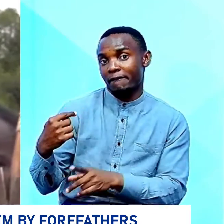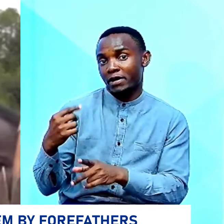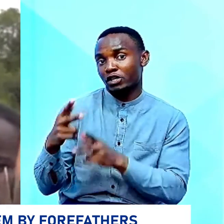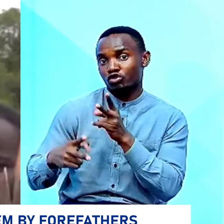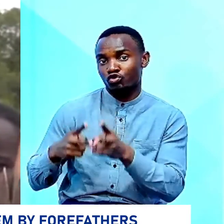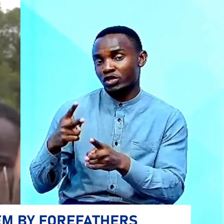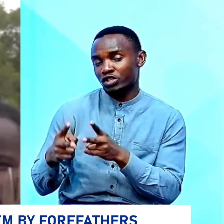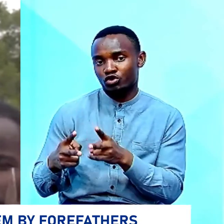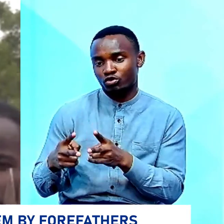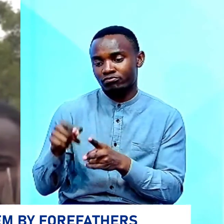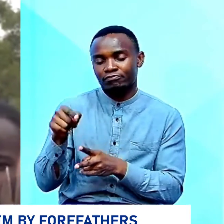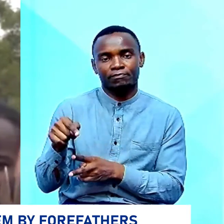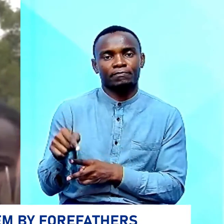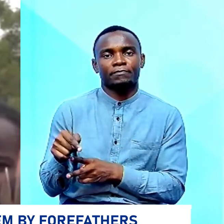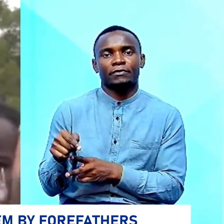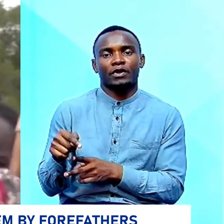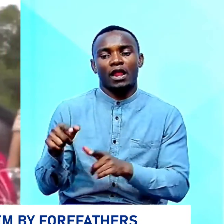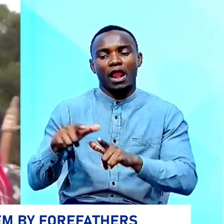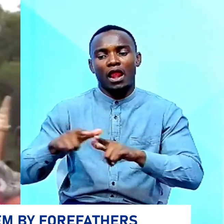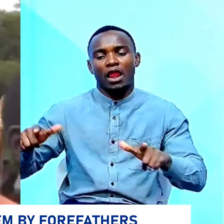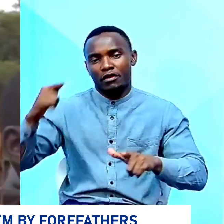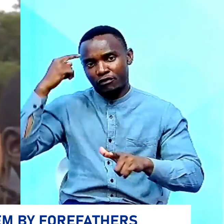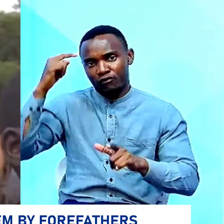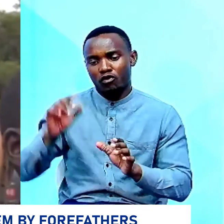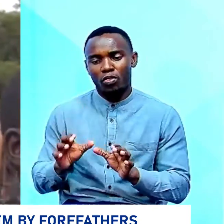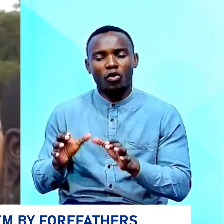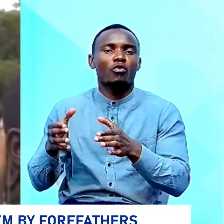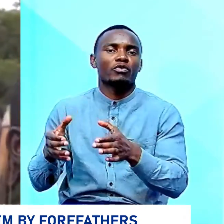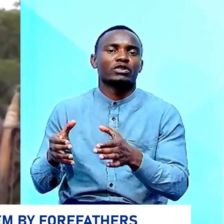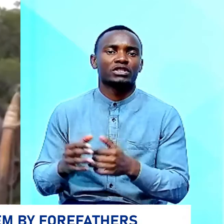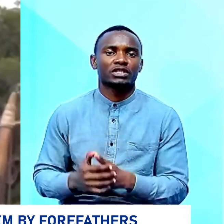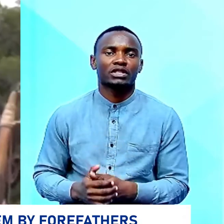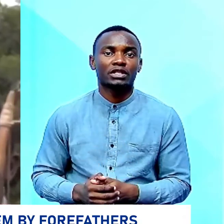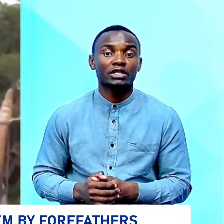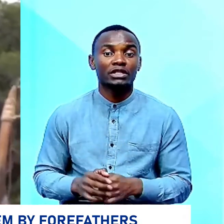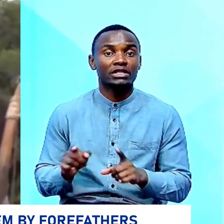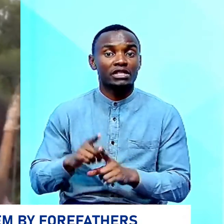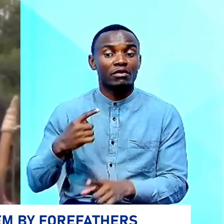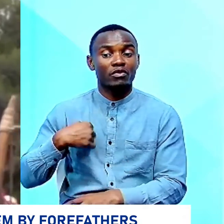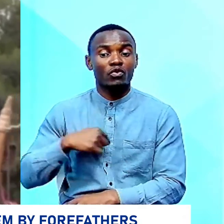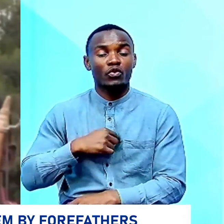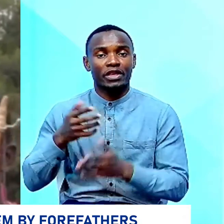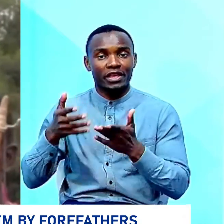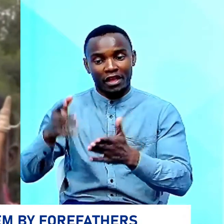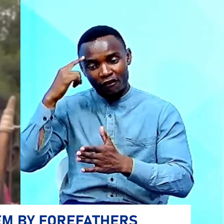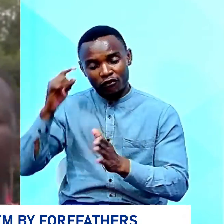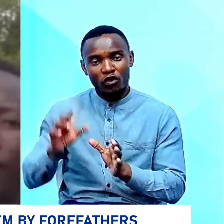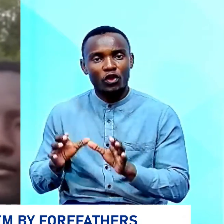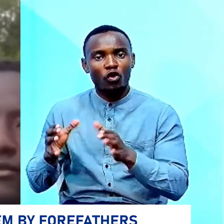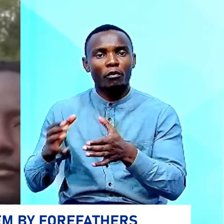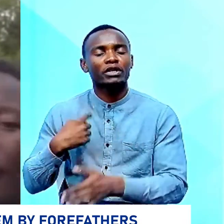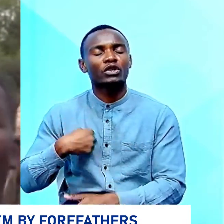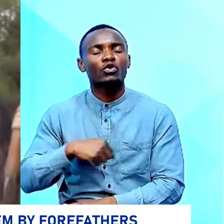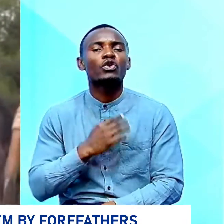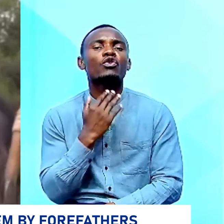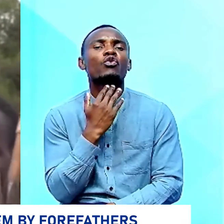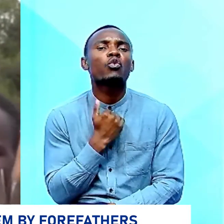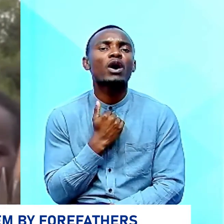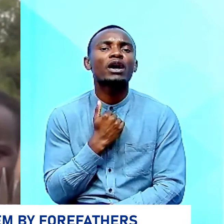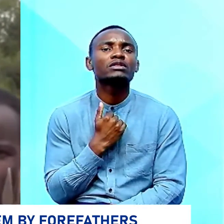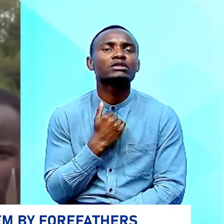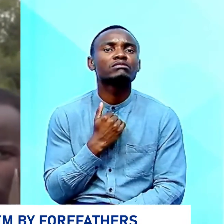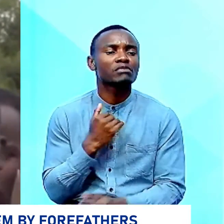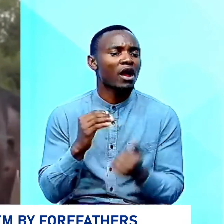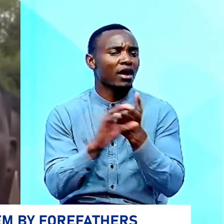ni shamba ya community. Na tuka hapa kwa sababu ya community kwa ujumla. tukidemand kwamba nchi yetu